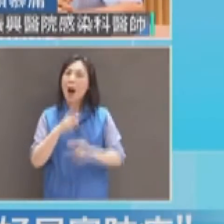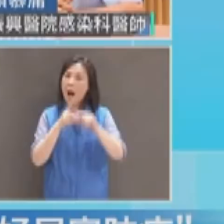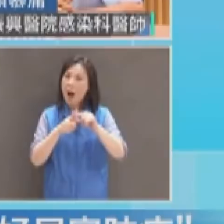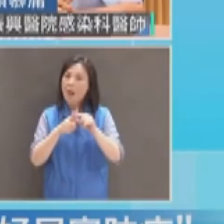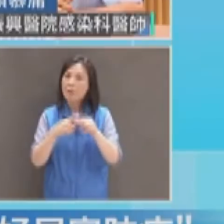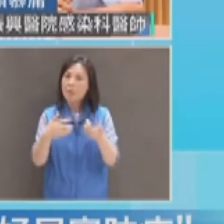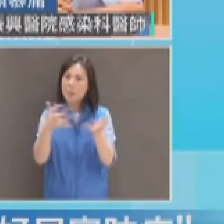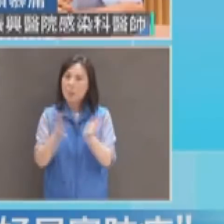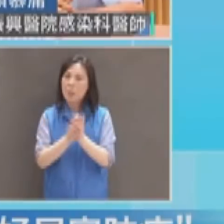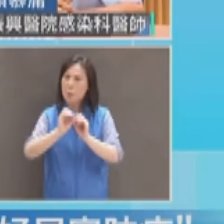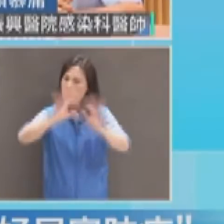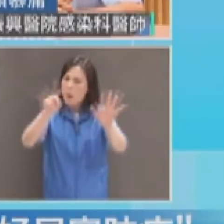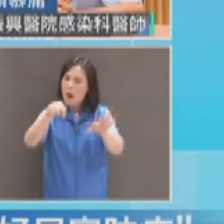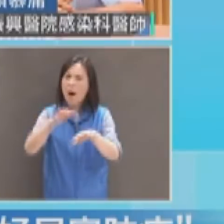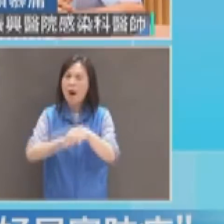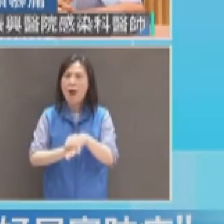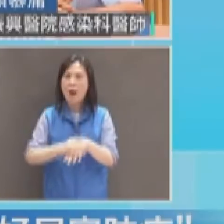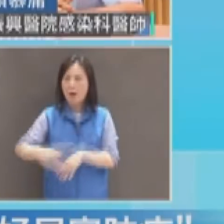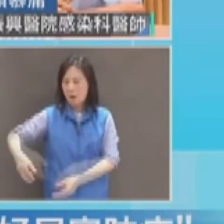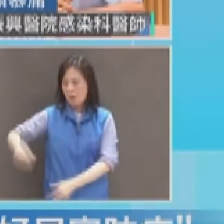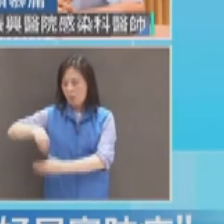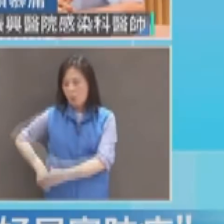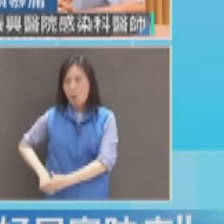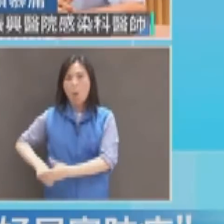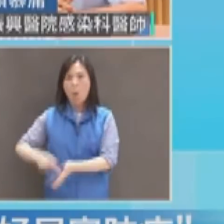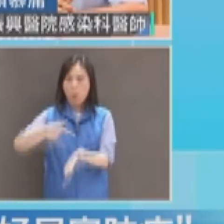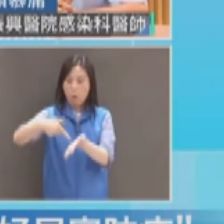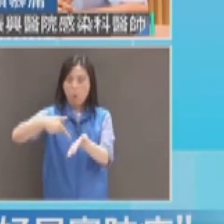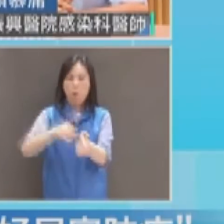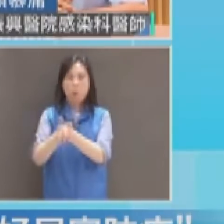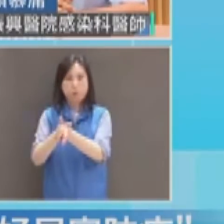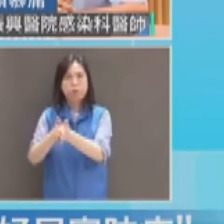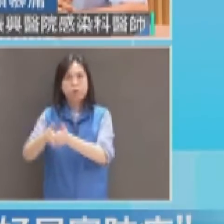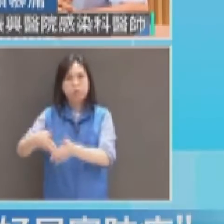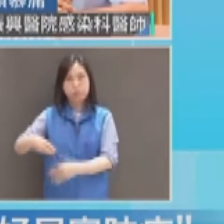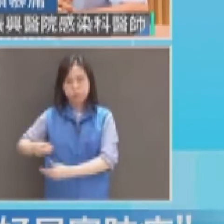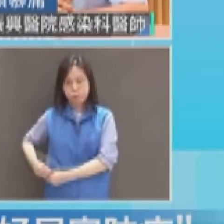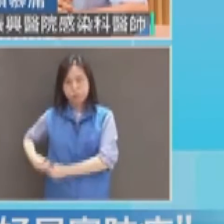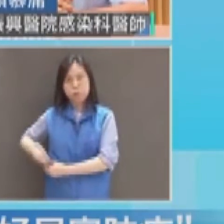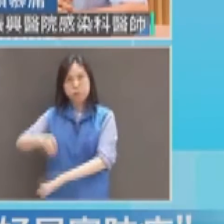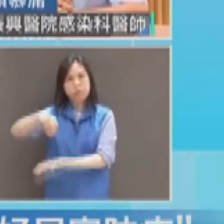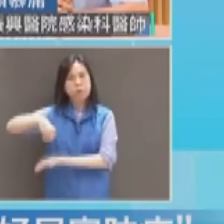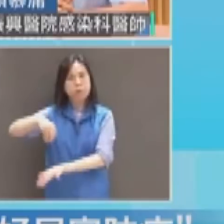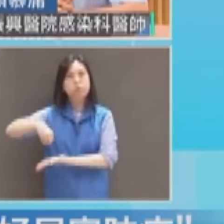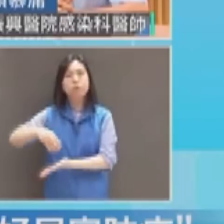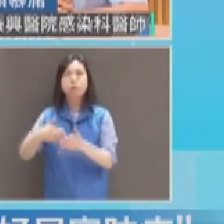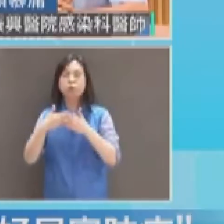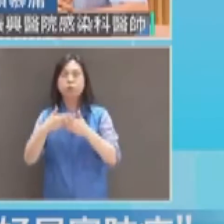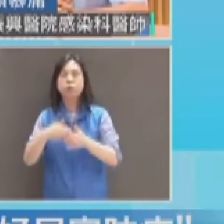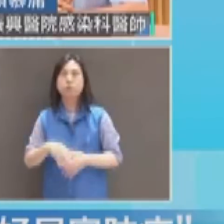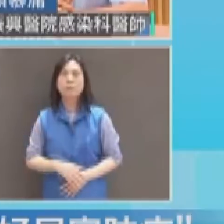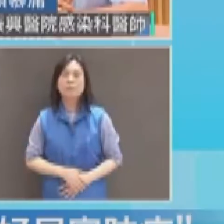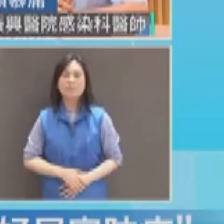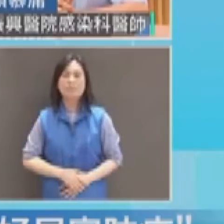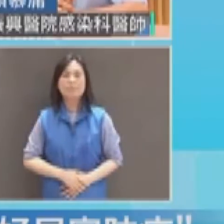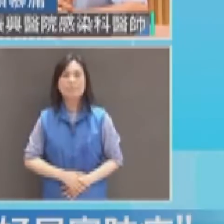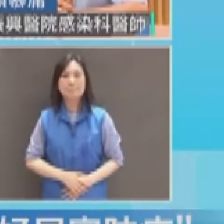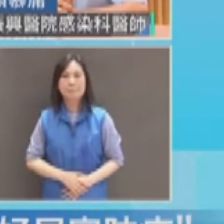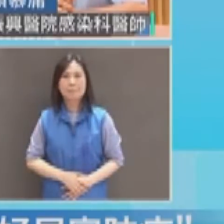身携带酒精洗手干洗手剂，这就是也就是一个三明治洗手法的一个典范。下一